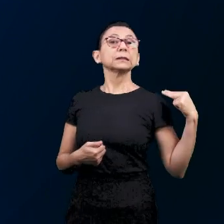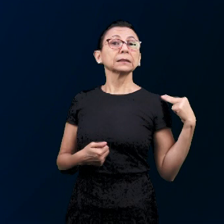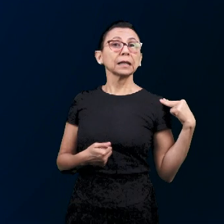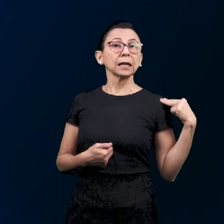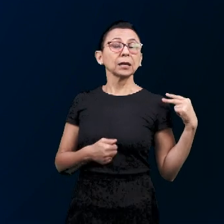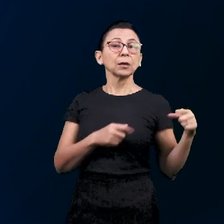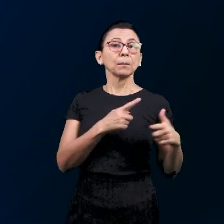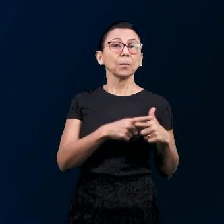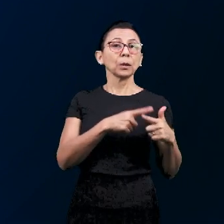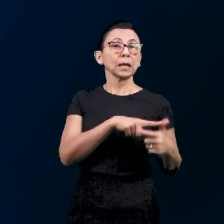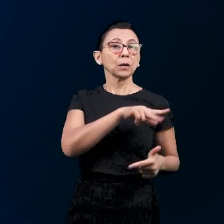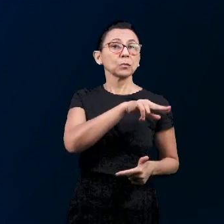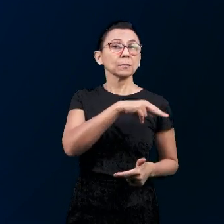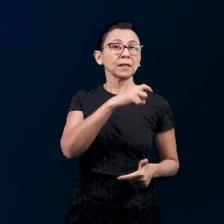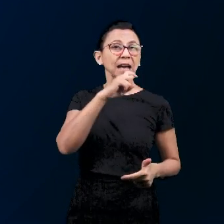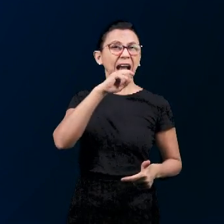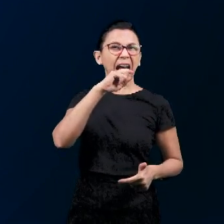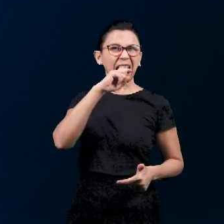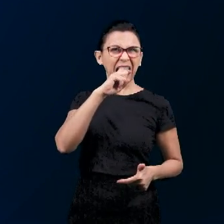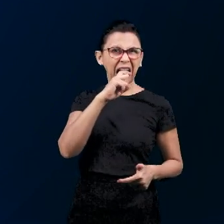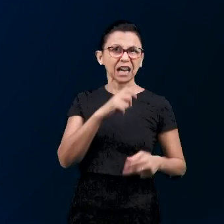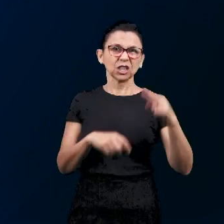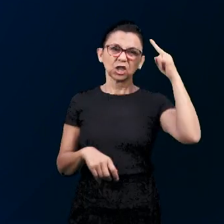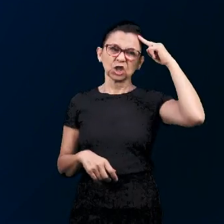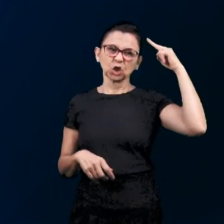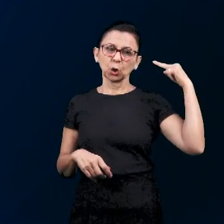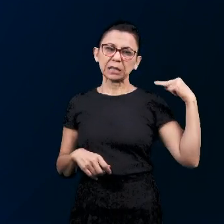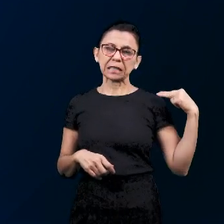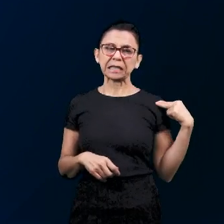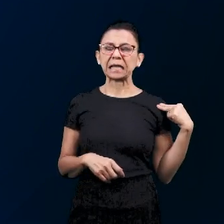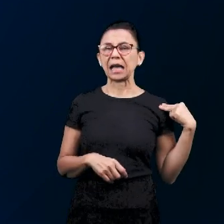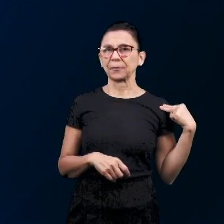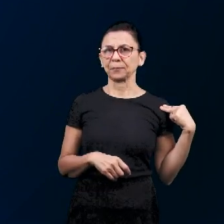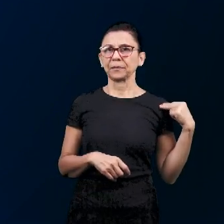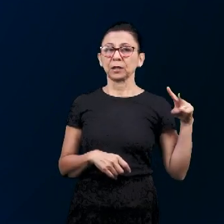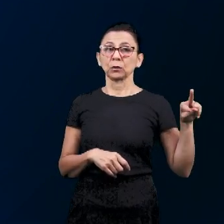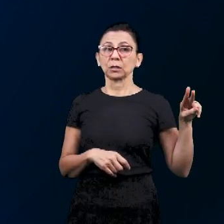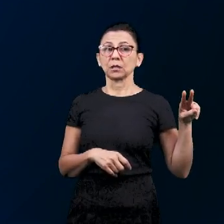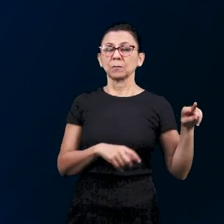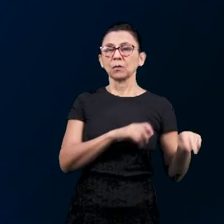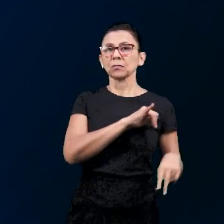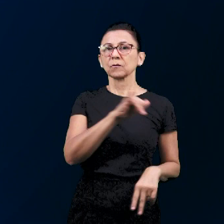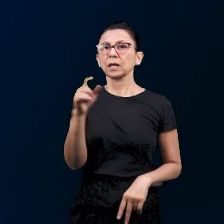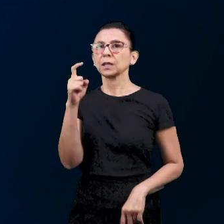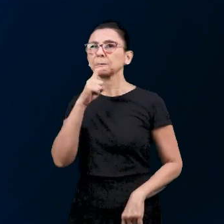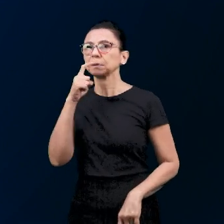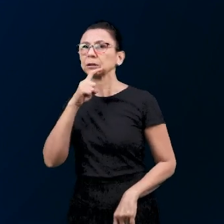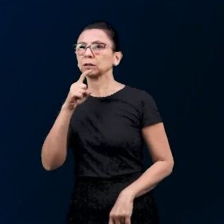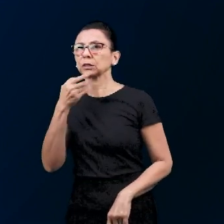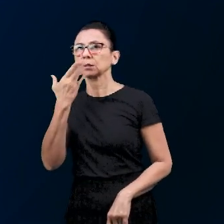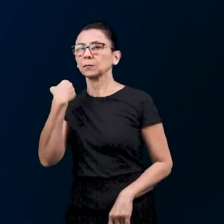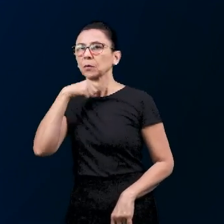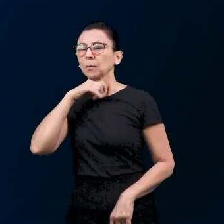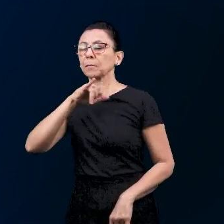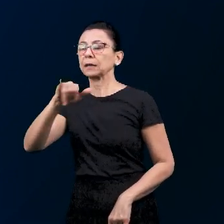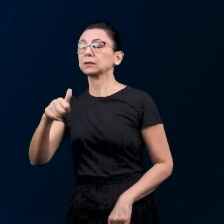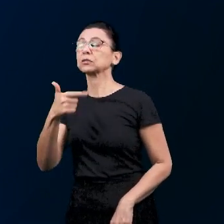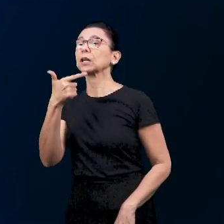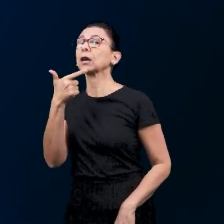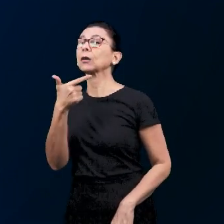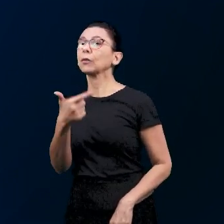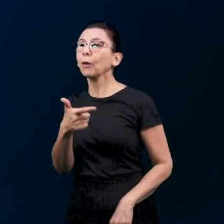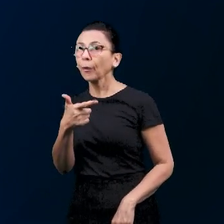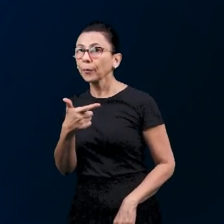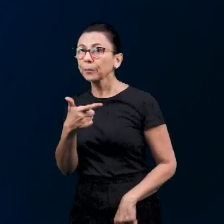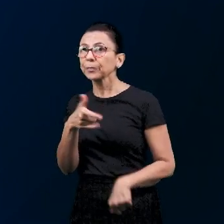comme esclave et menti à leur père en disant qu'il était mort. De la même manière, nous, un jour, nous étions loin